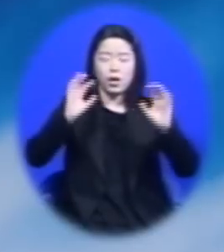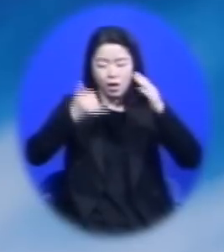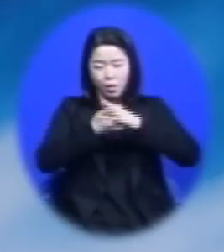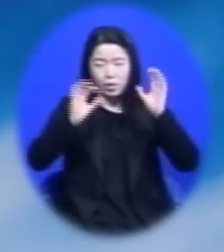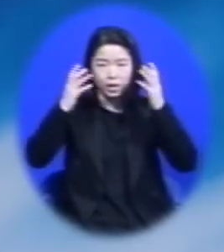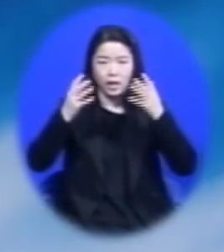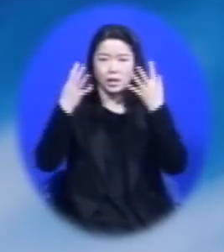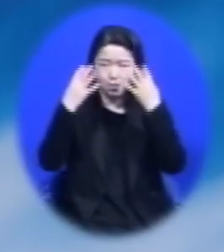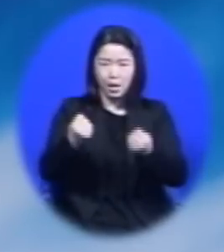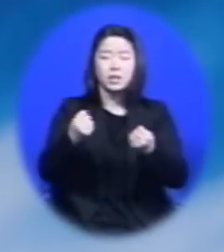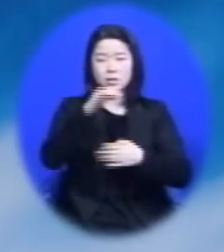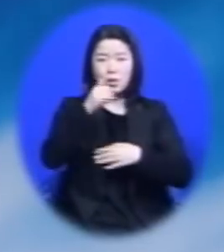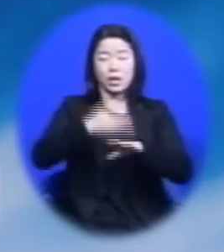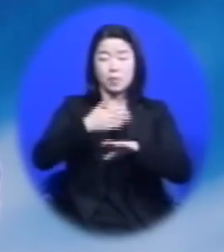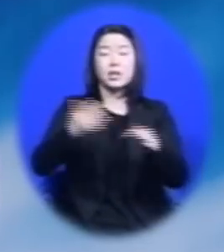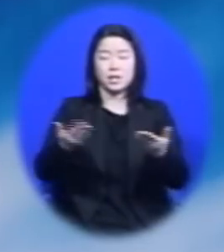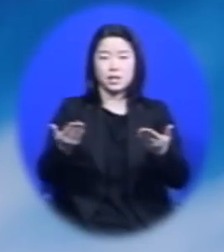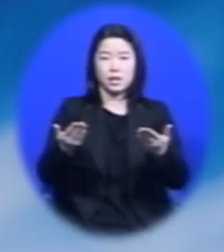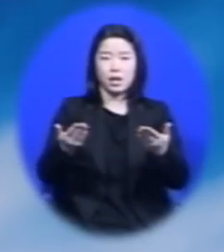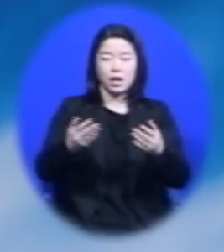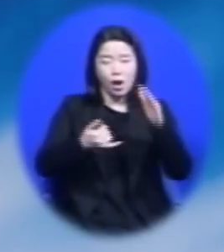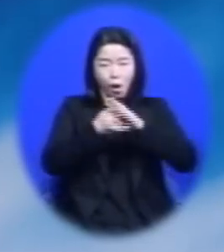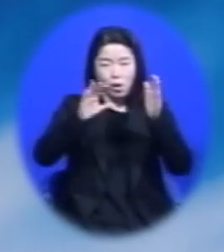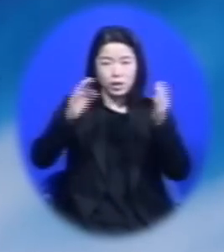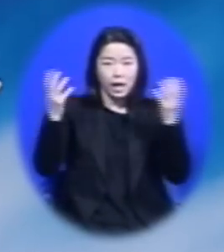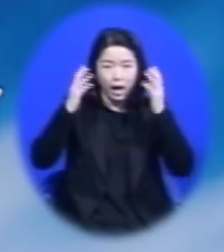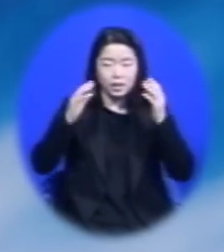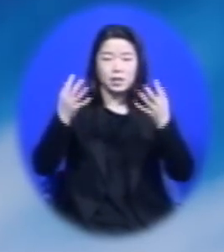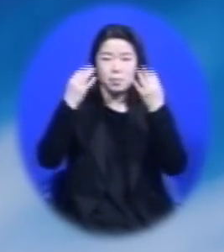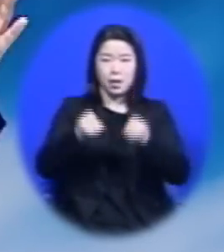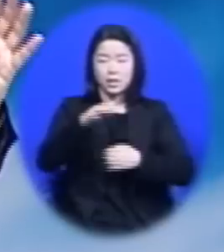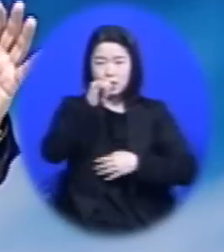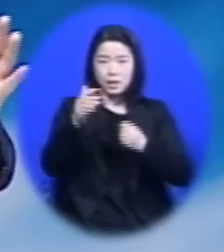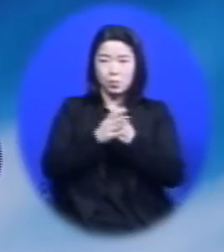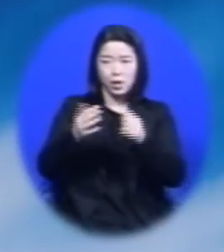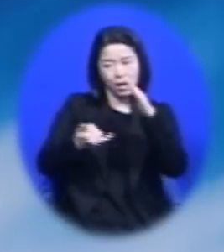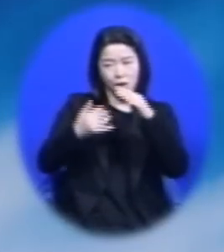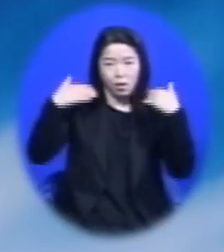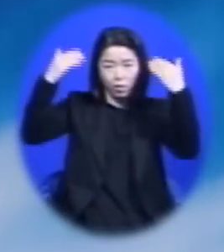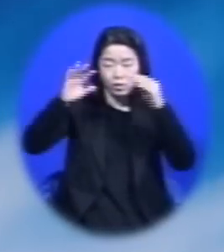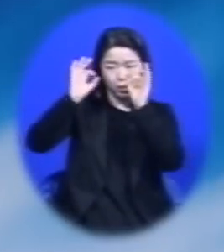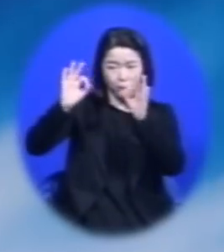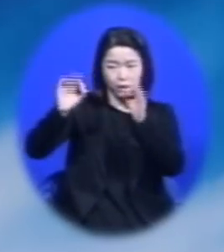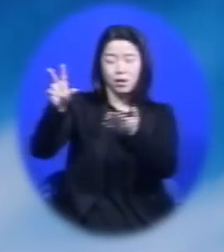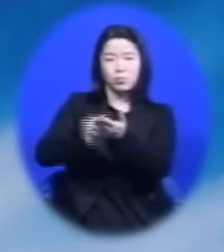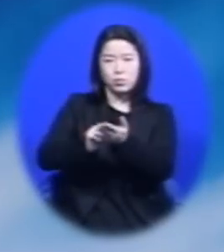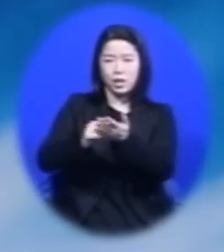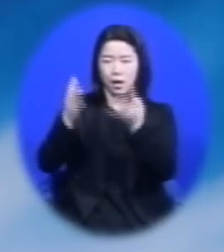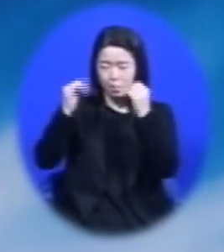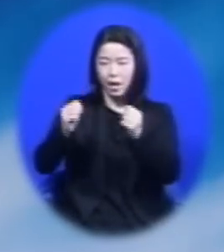많습니다 감사한 일이에요 어린애들이 많으니까 때때로는 어른들이 보기에는 문제가 많이